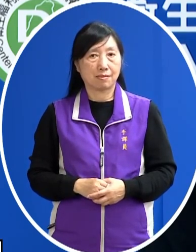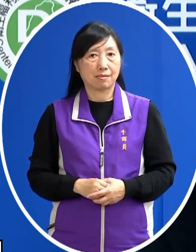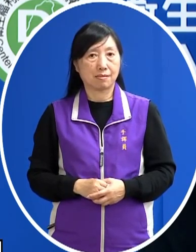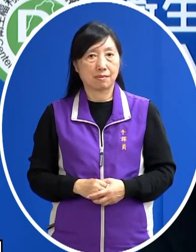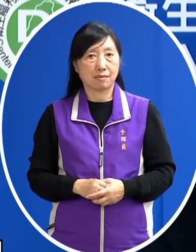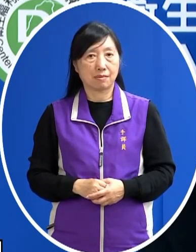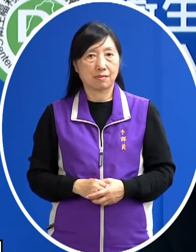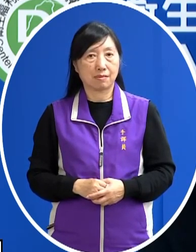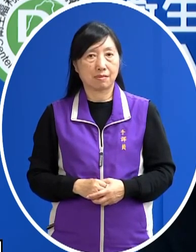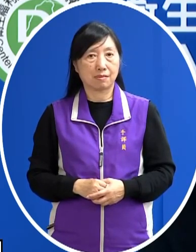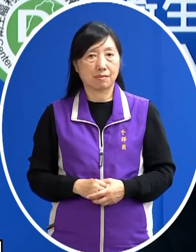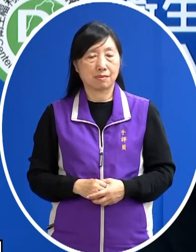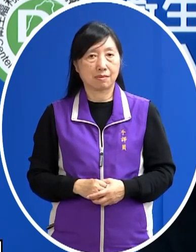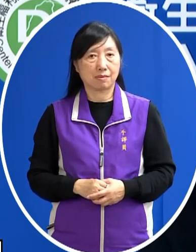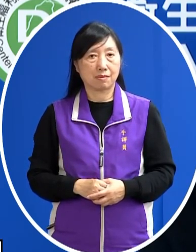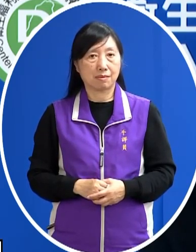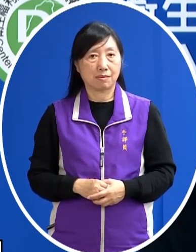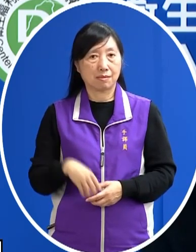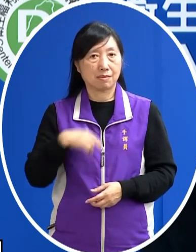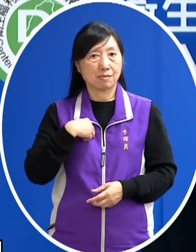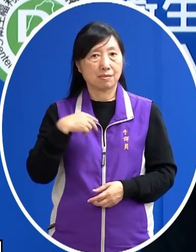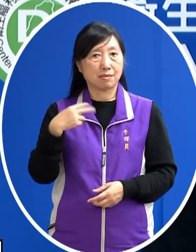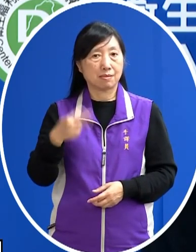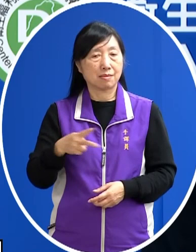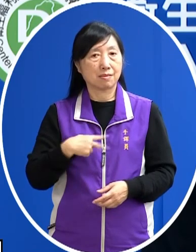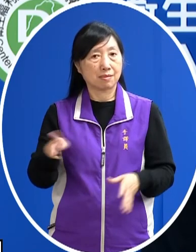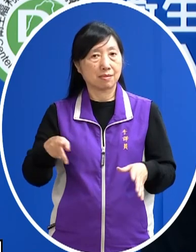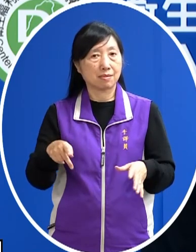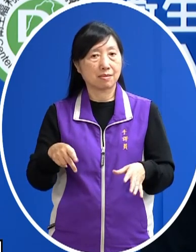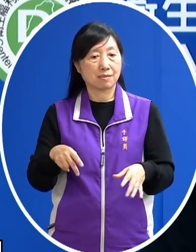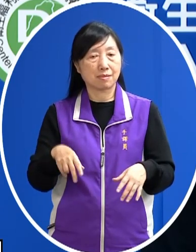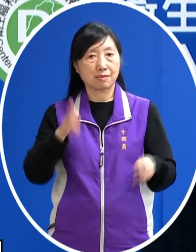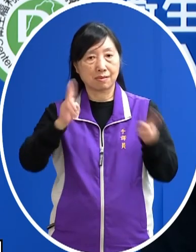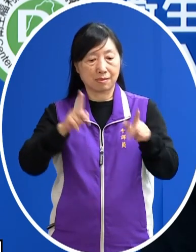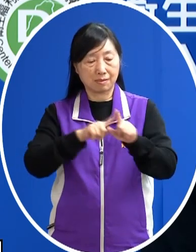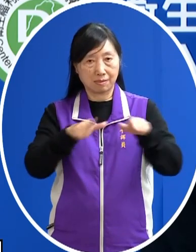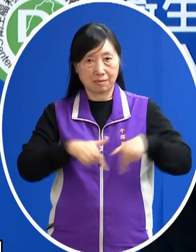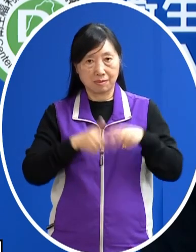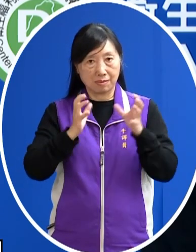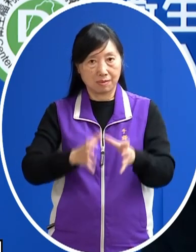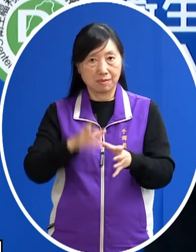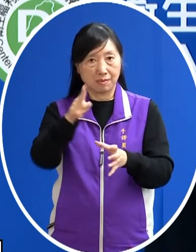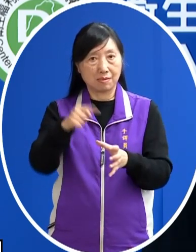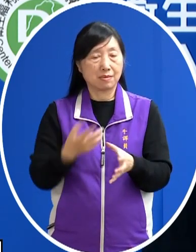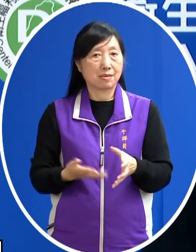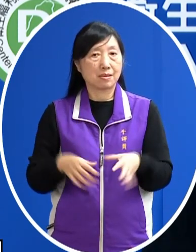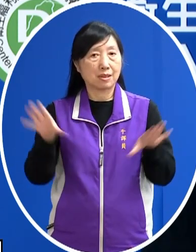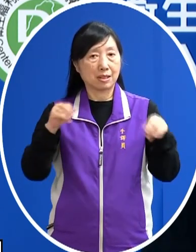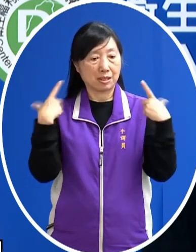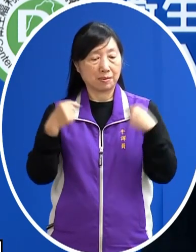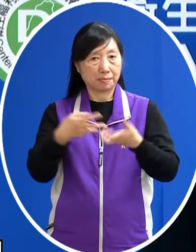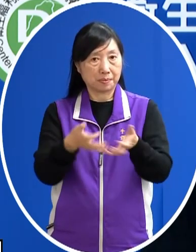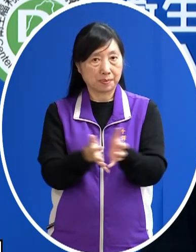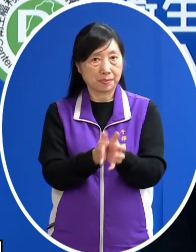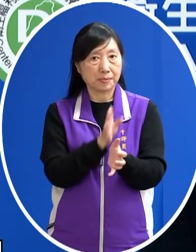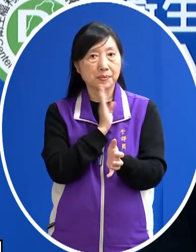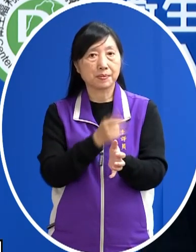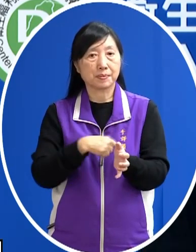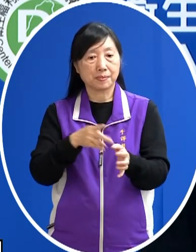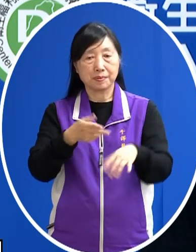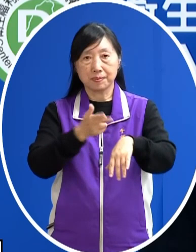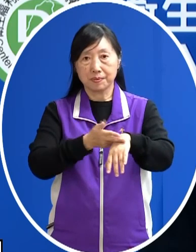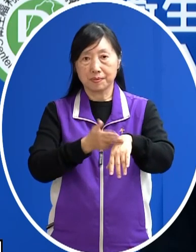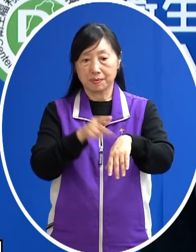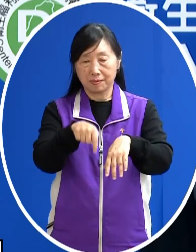好，那另外哈，我们在支援组哈，指挥中心有建立一个。好，就在我们的技术